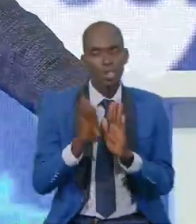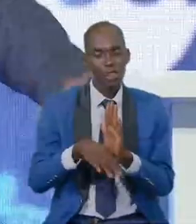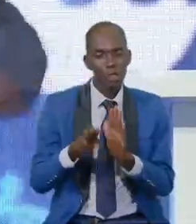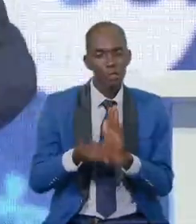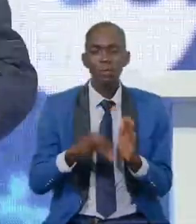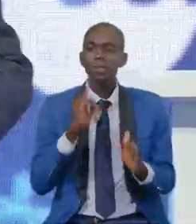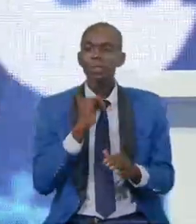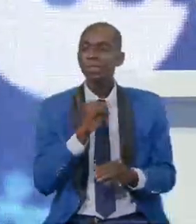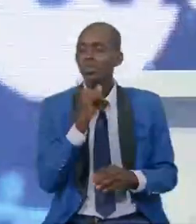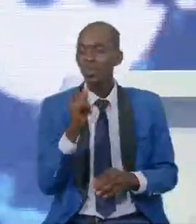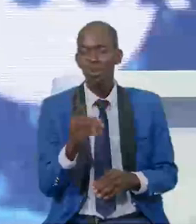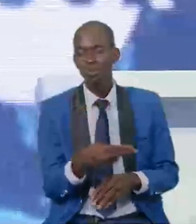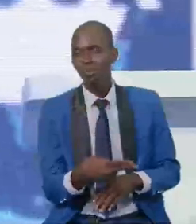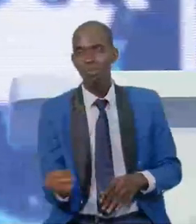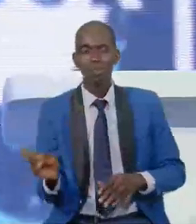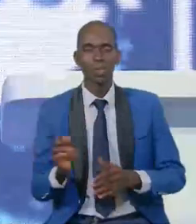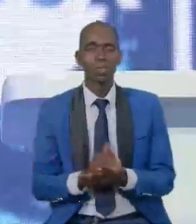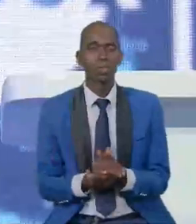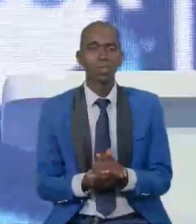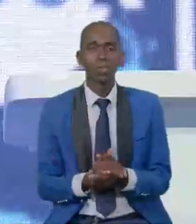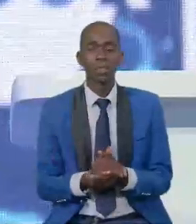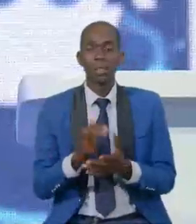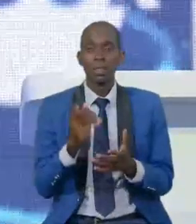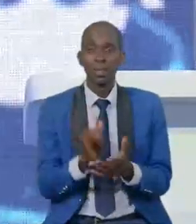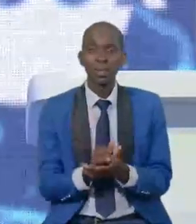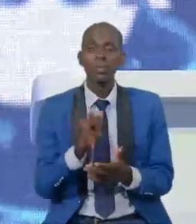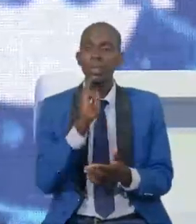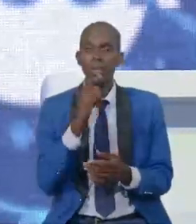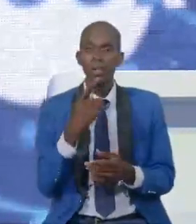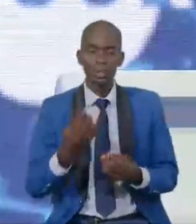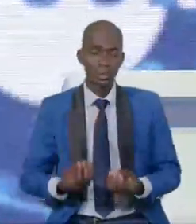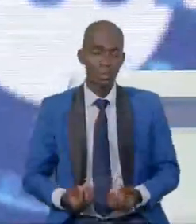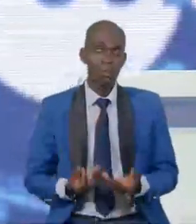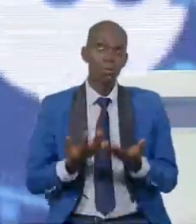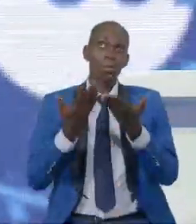ce n'est pas assez moins cher, ce n'est pas superficiel.